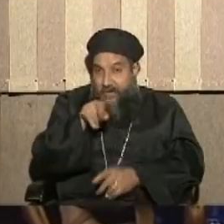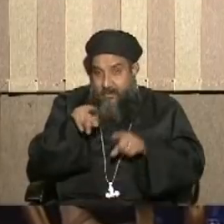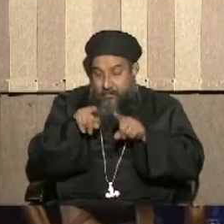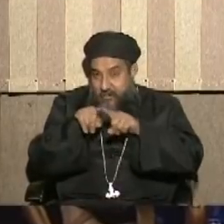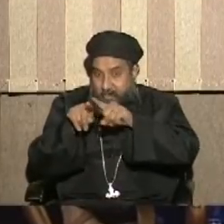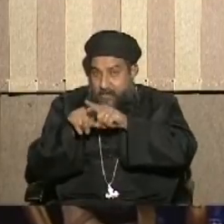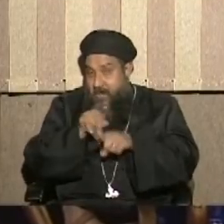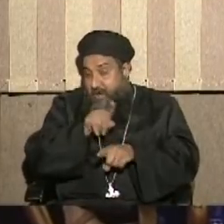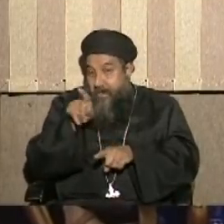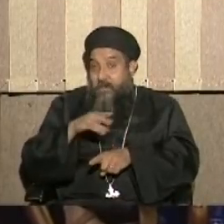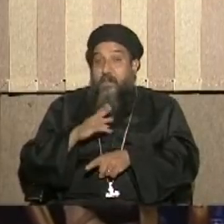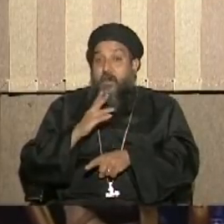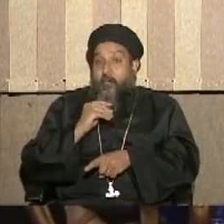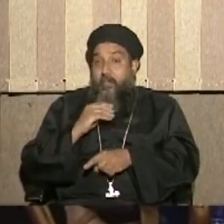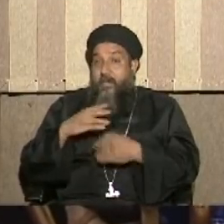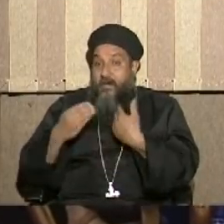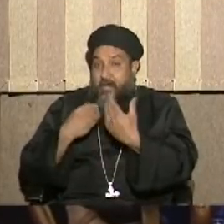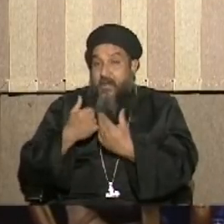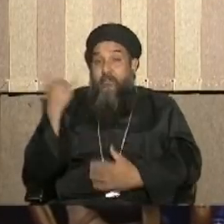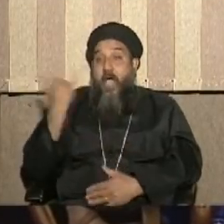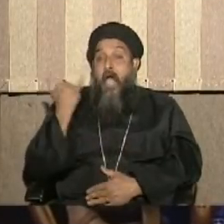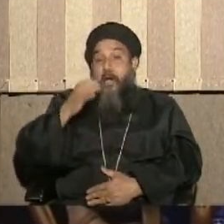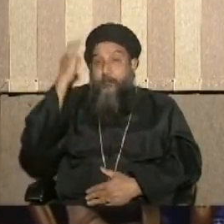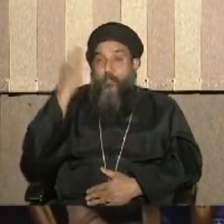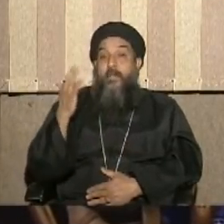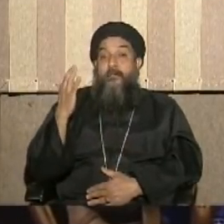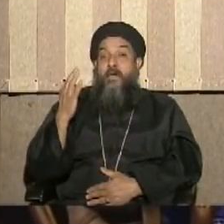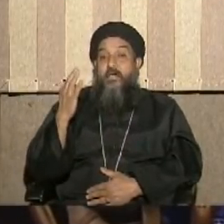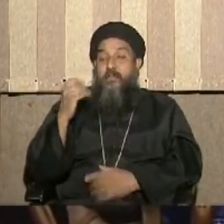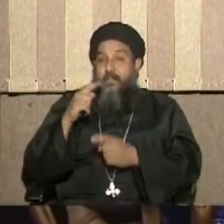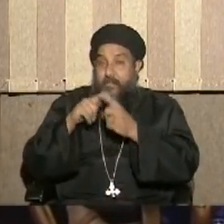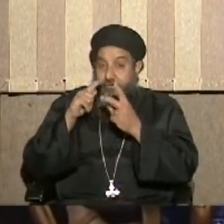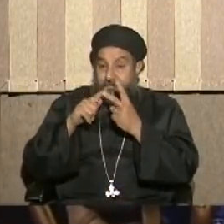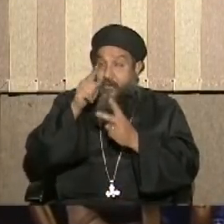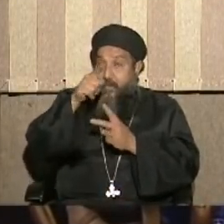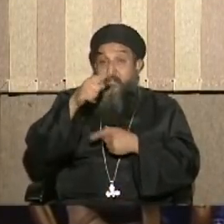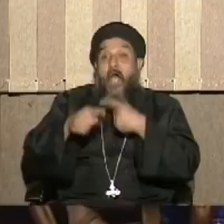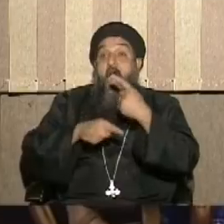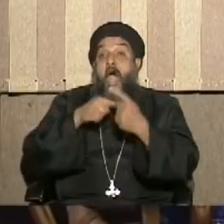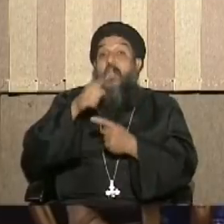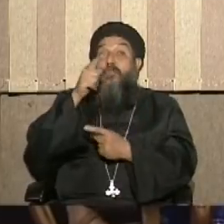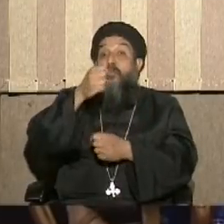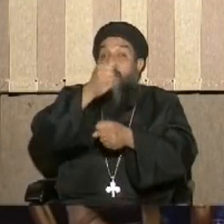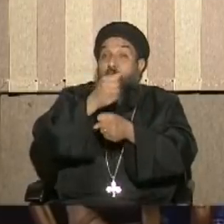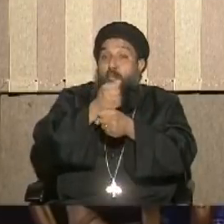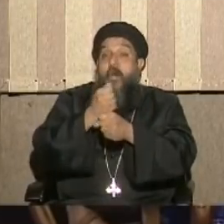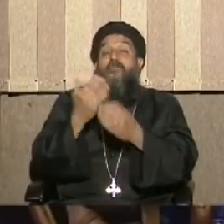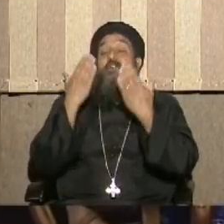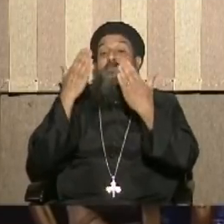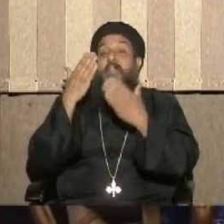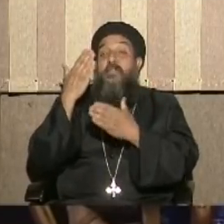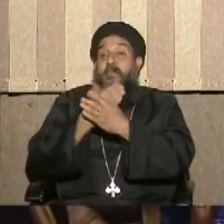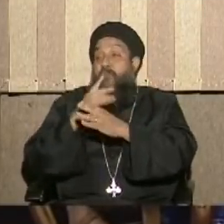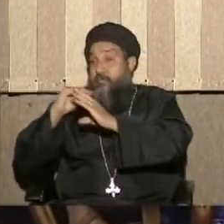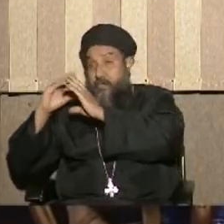احنا داخلين ولا دلوقتي هنكلمه في حاجة كده يعني طلب، ها؟ عايزين مكتوب ما احنا هو تصلي.